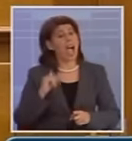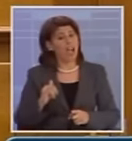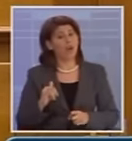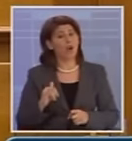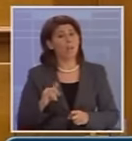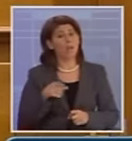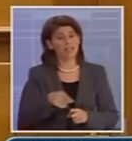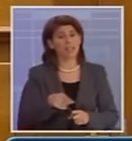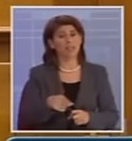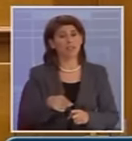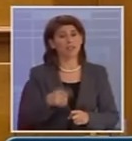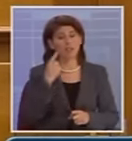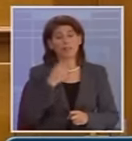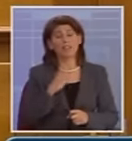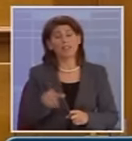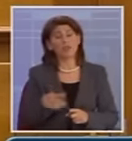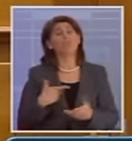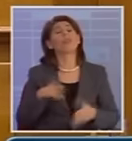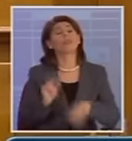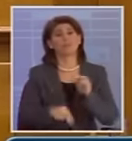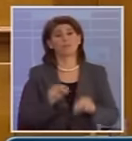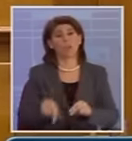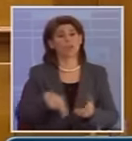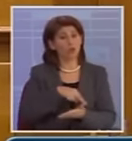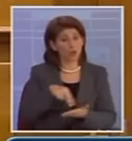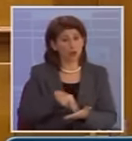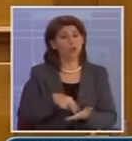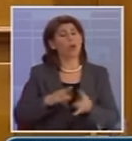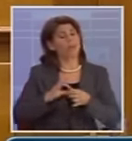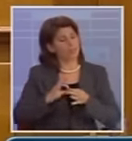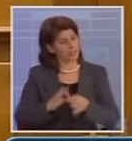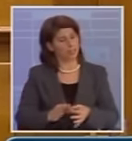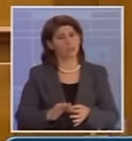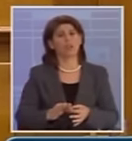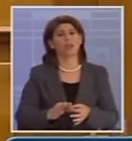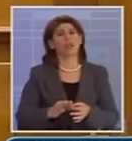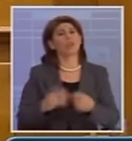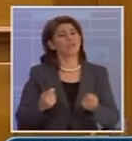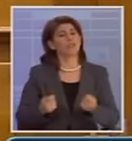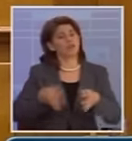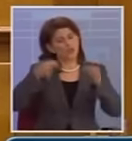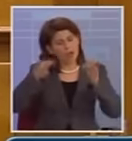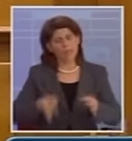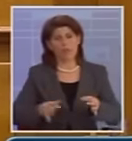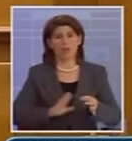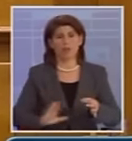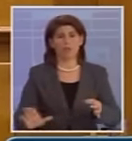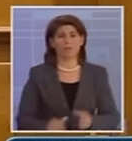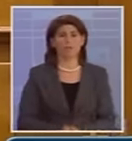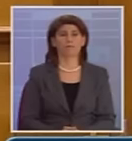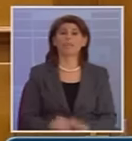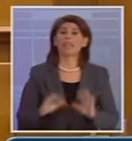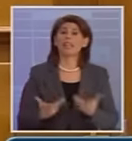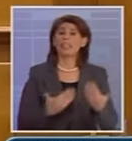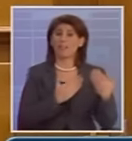για τα μάτια εκείνων που δεν την ψήφισαν. Αυτόν τον ρόλο θα συνεχίσουμε και θα τον παίξουμε στο ακέραιο. Γιατί η